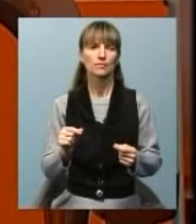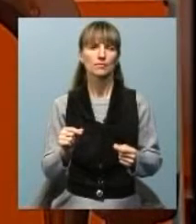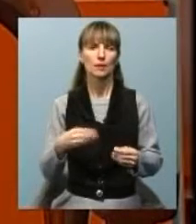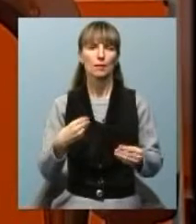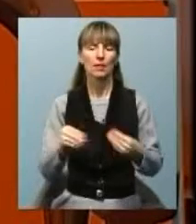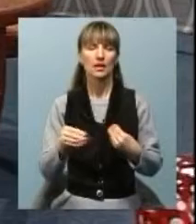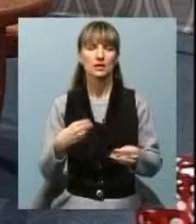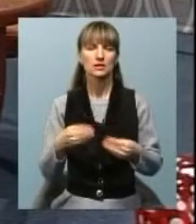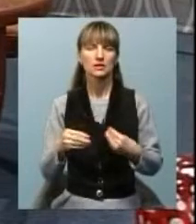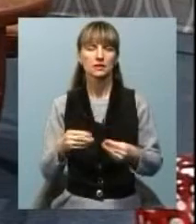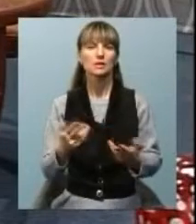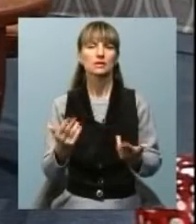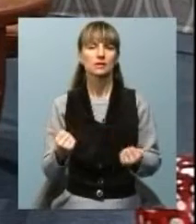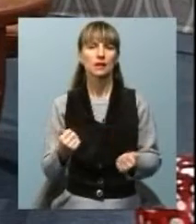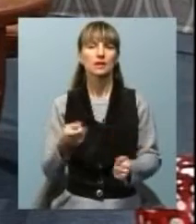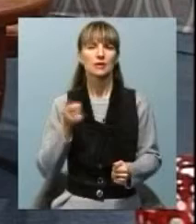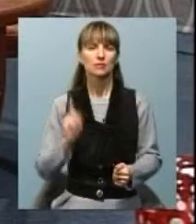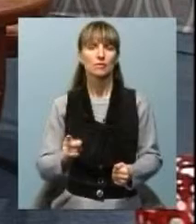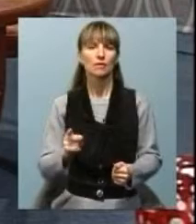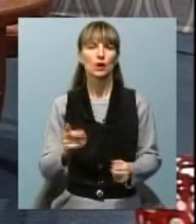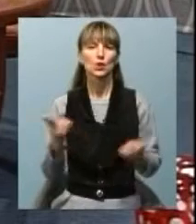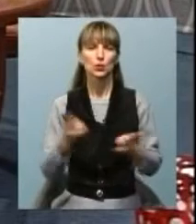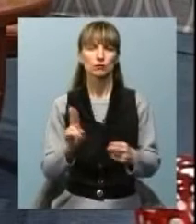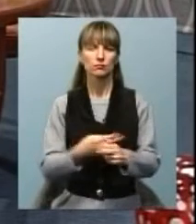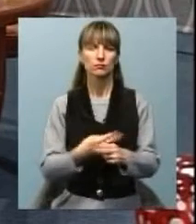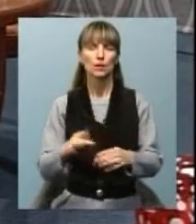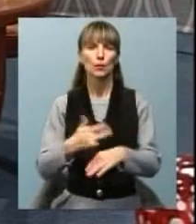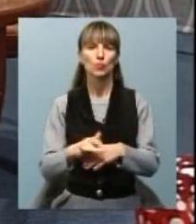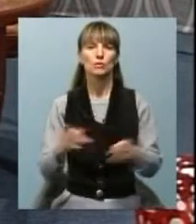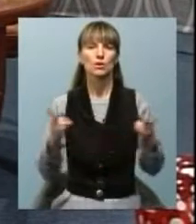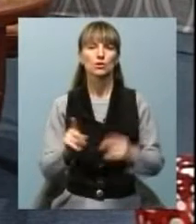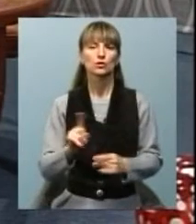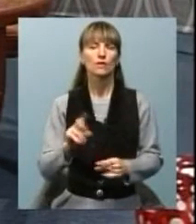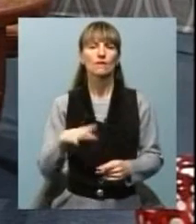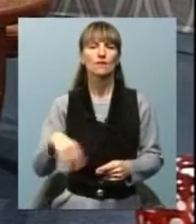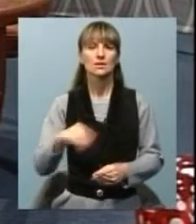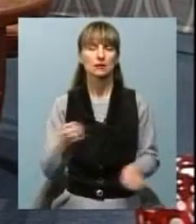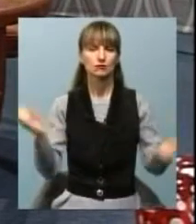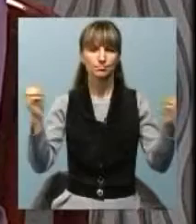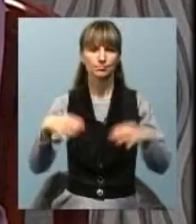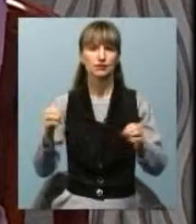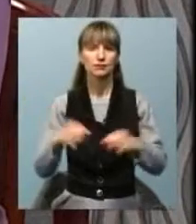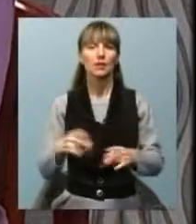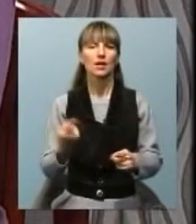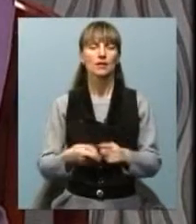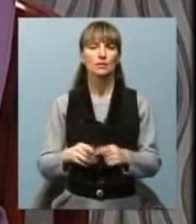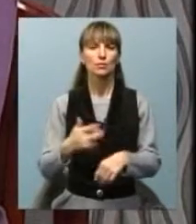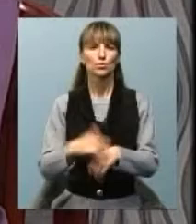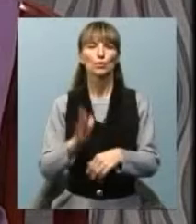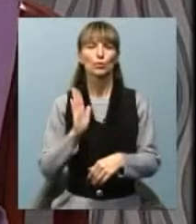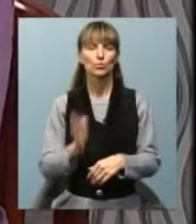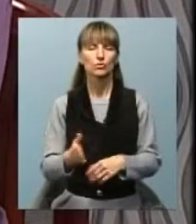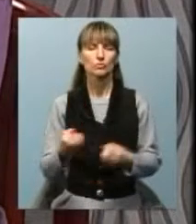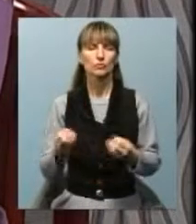Пластик, наприклад. Да. Так, насправді сортувати сміття потрібно, тому що все до одної купи, коли викидувати, це все сміття просто